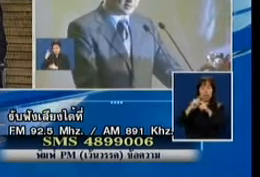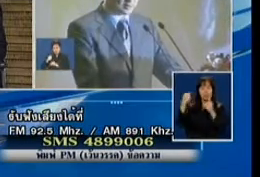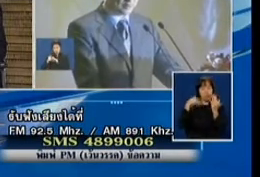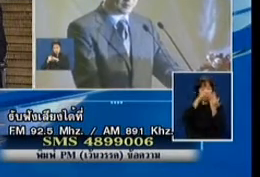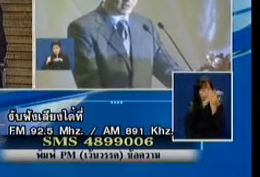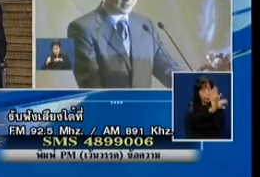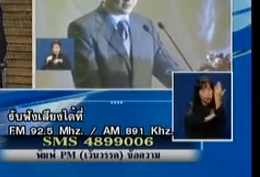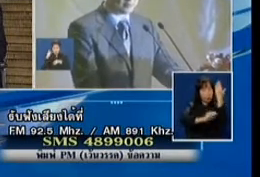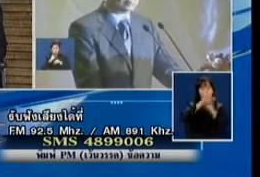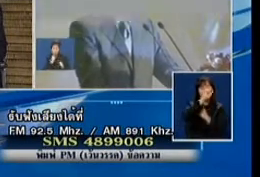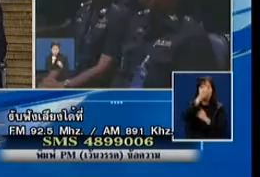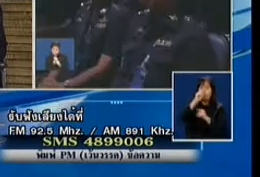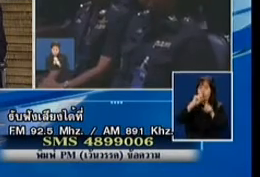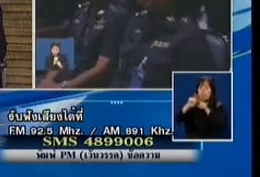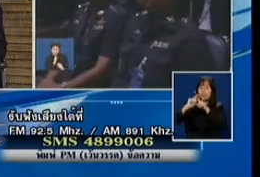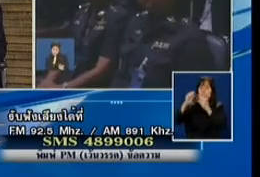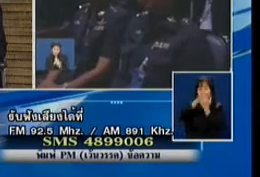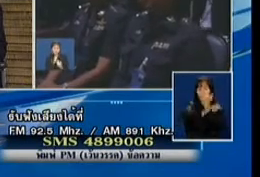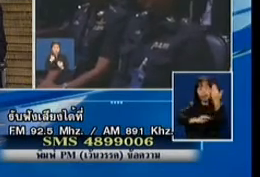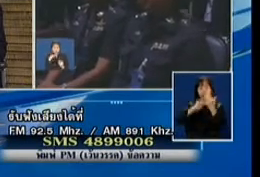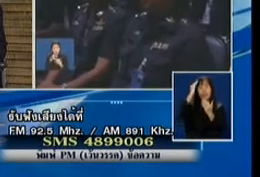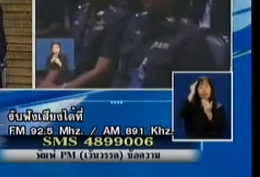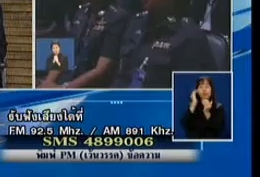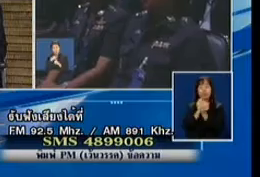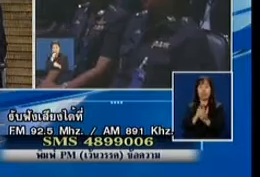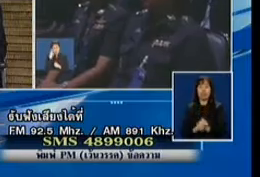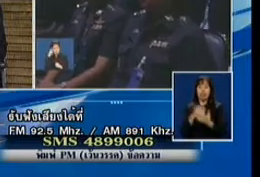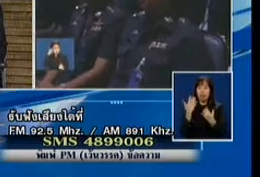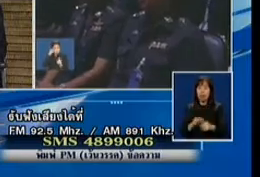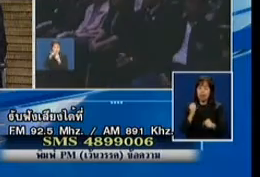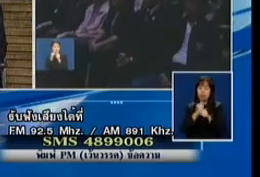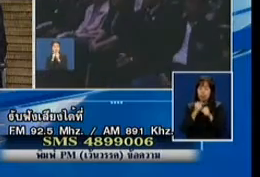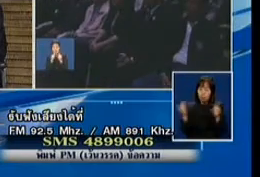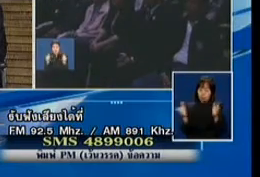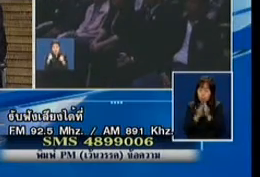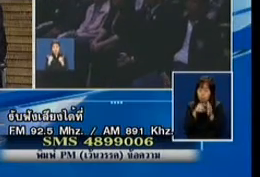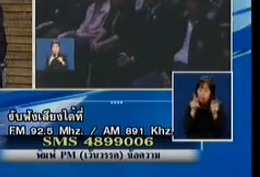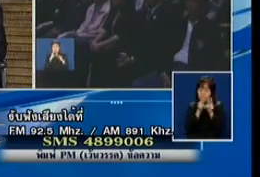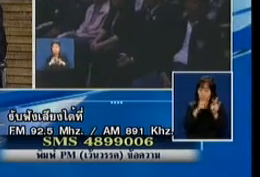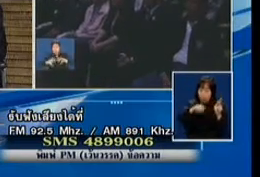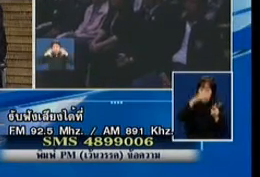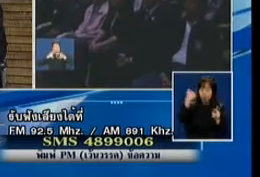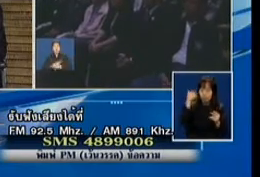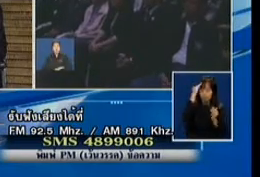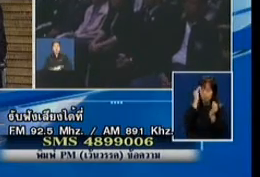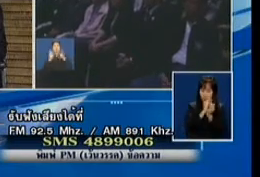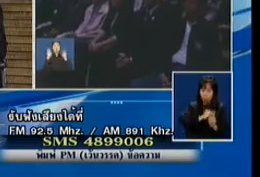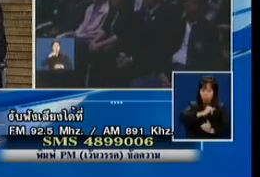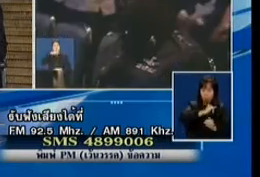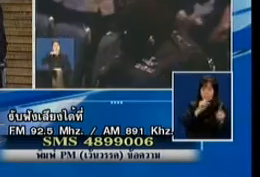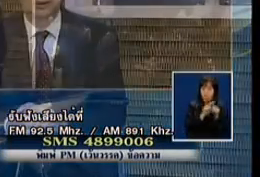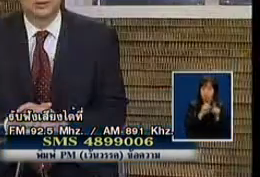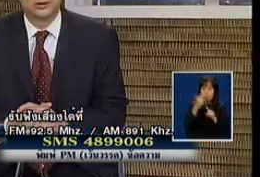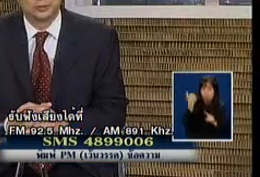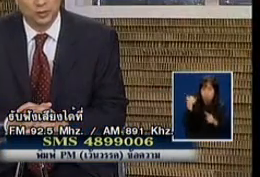ตำรวจนะครับไม่ว่าจะเป็นนครบาลหรือภูธรนะครับองค์ประกอบของคณะกรรมการนี้จะมีทั้งในส่วนของตำรวจด้วยกันเองนะครับแล้วก็ใน